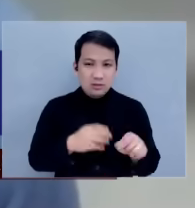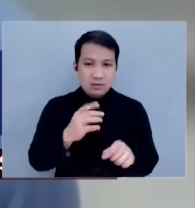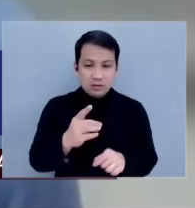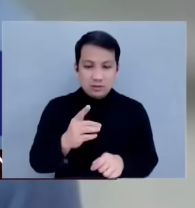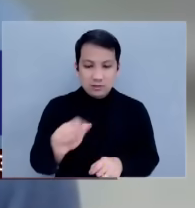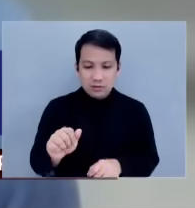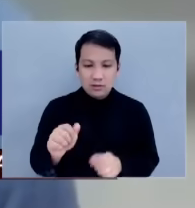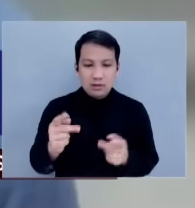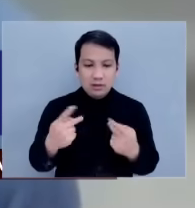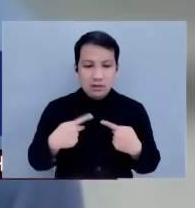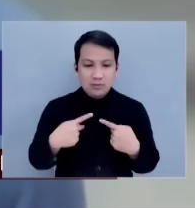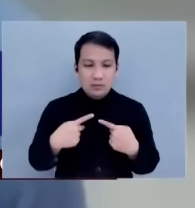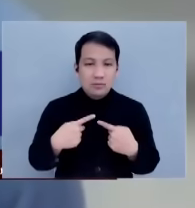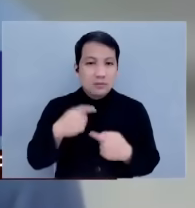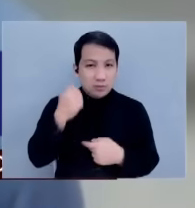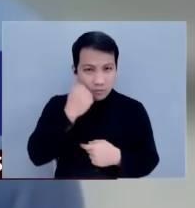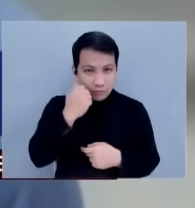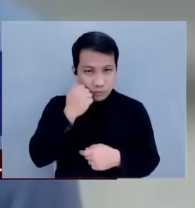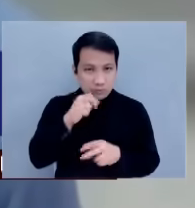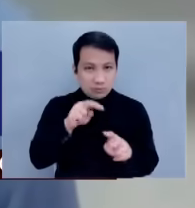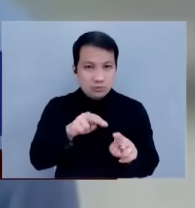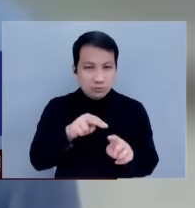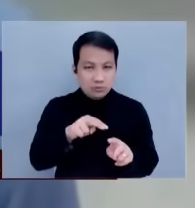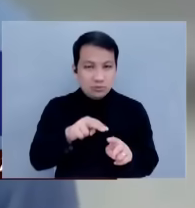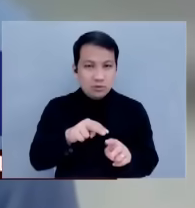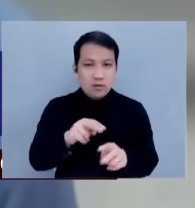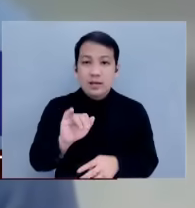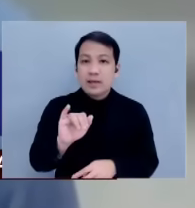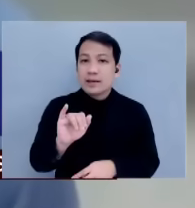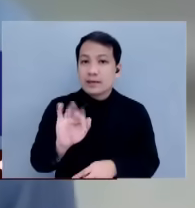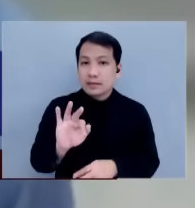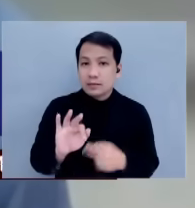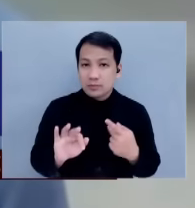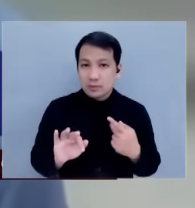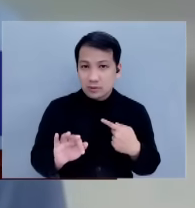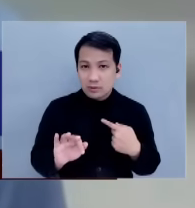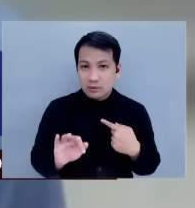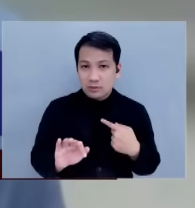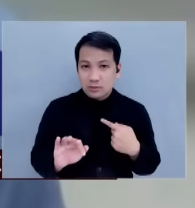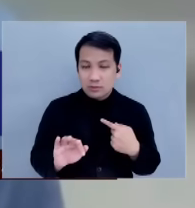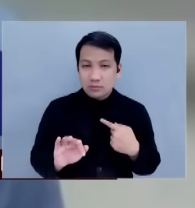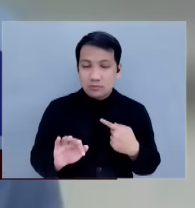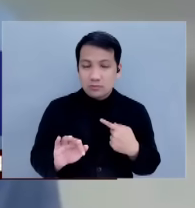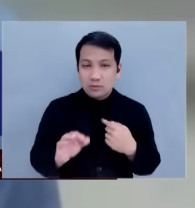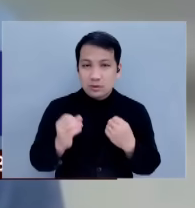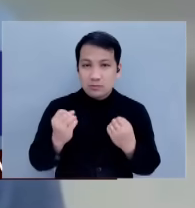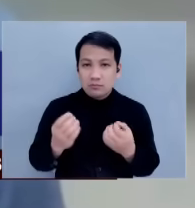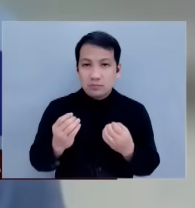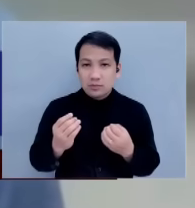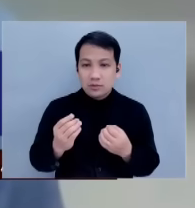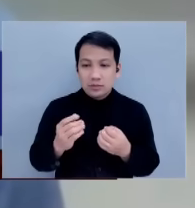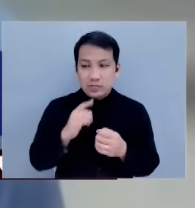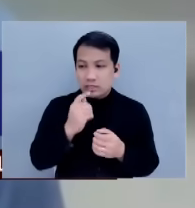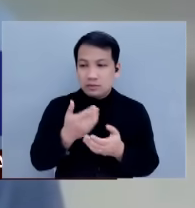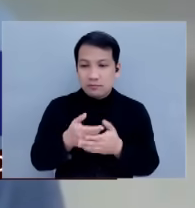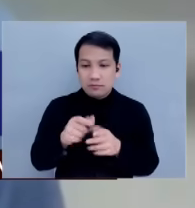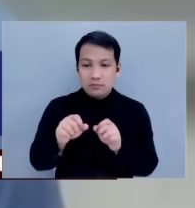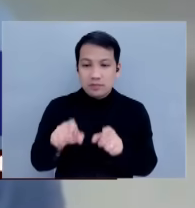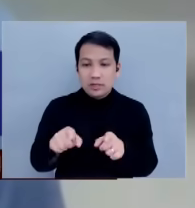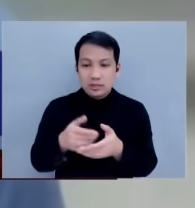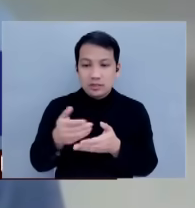daily monitoring para kung may natulog na kamatis na hindi nabenta at